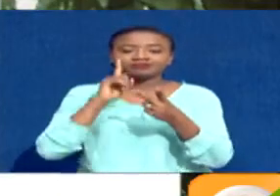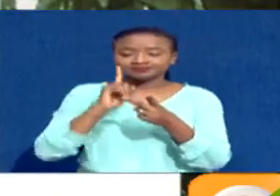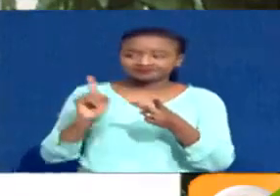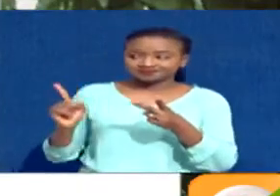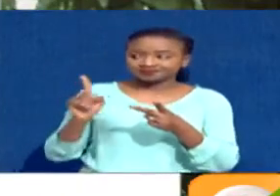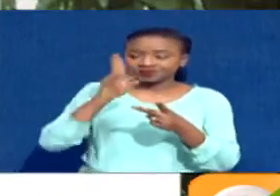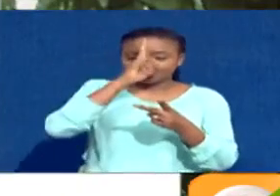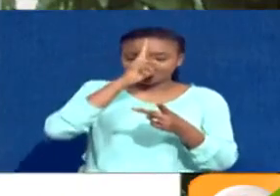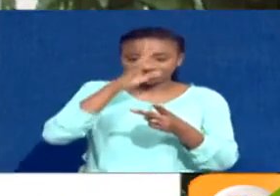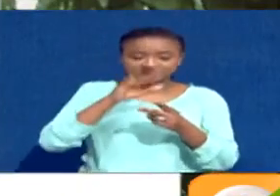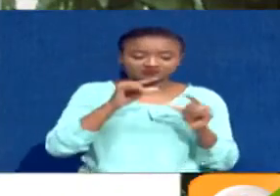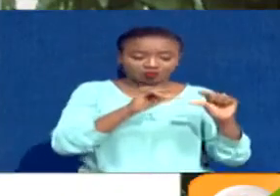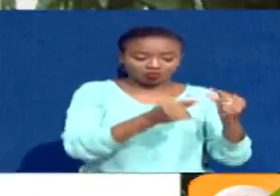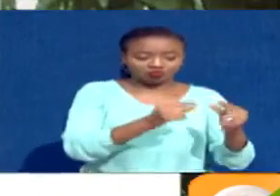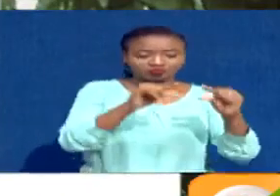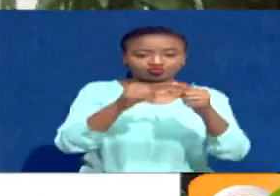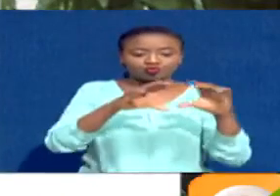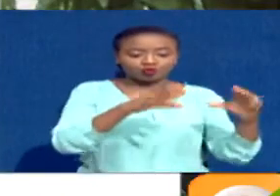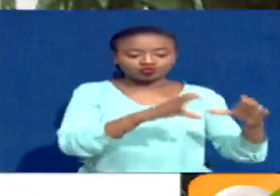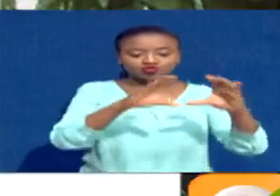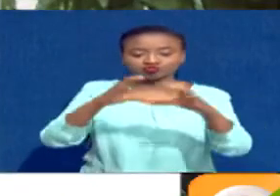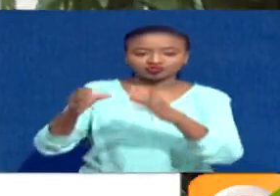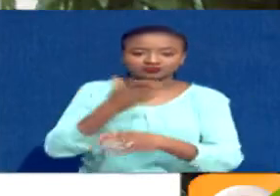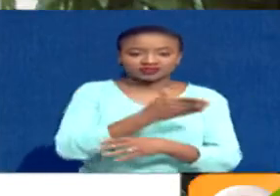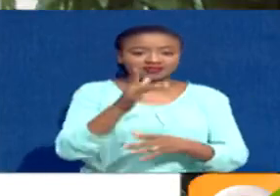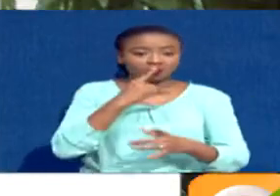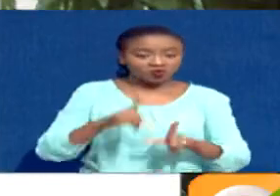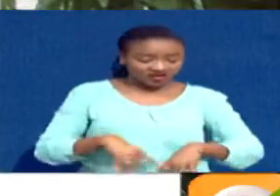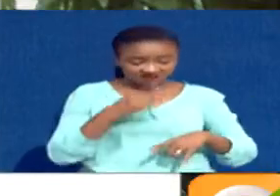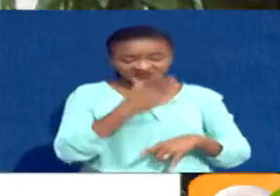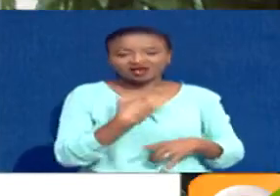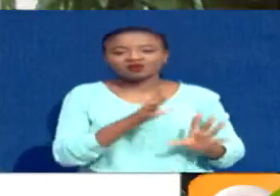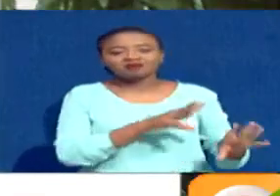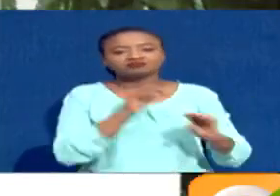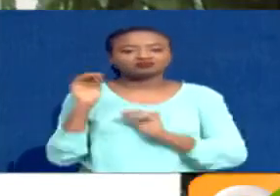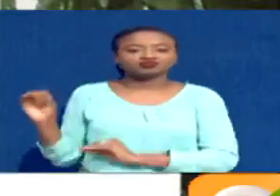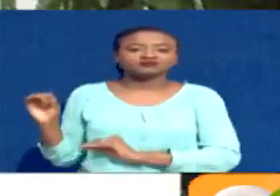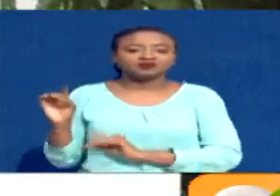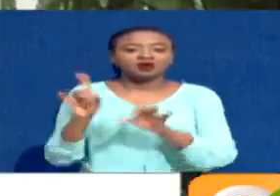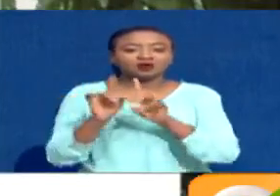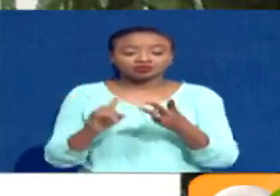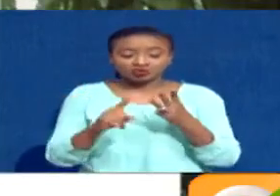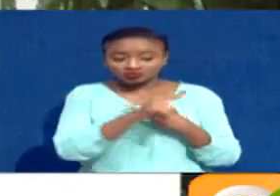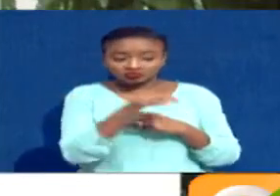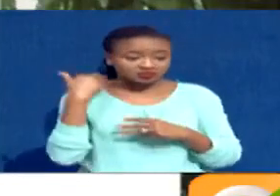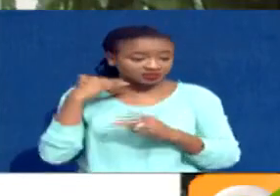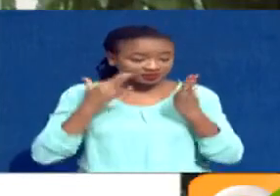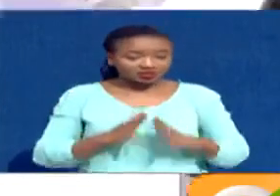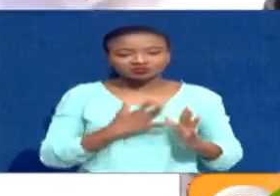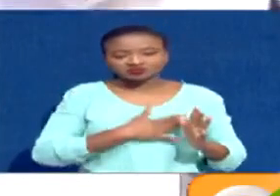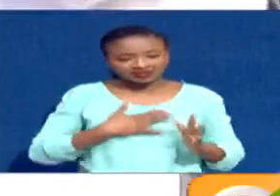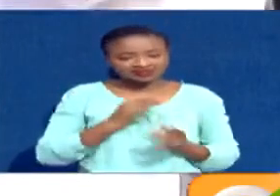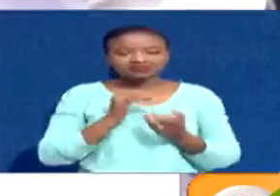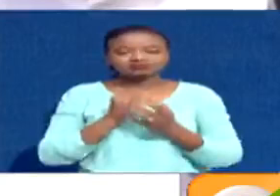maafisa wa usalama wa jamii zinazoishi huko kuhamishwa, na wahalifu wamepewa siku saba kujisalimisha kwa polisi.